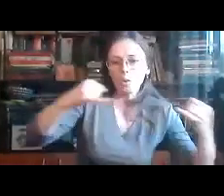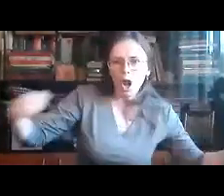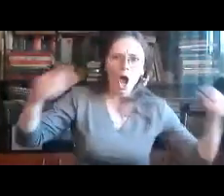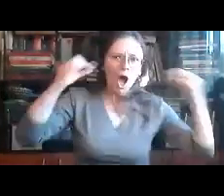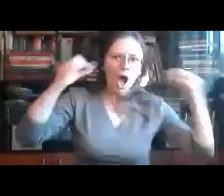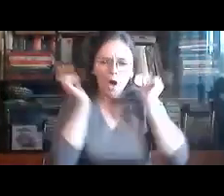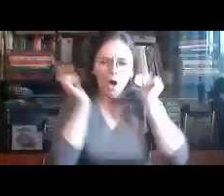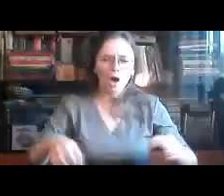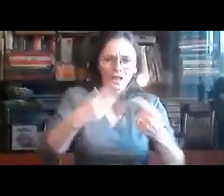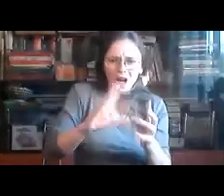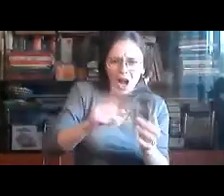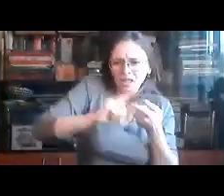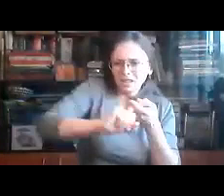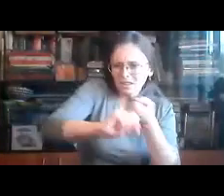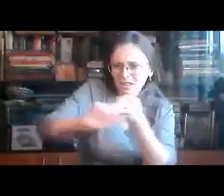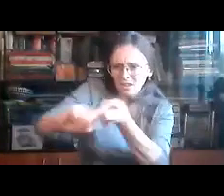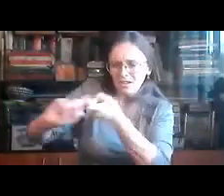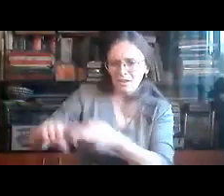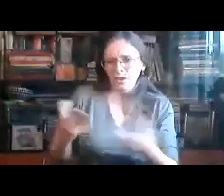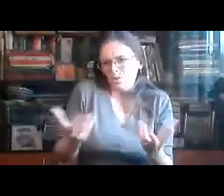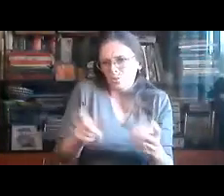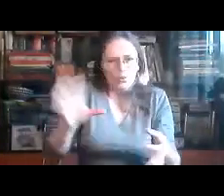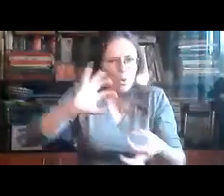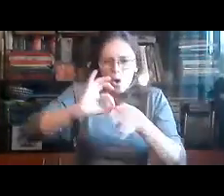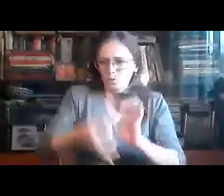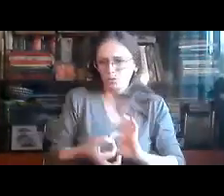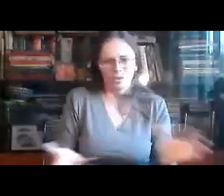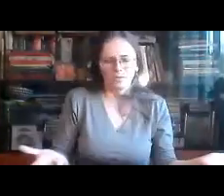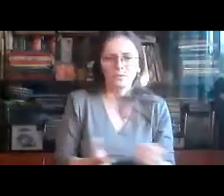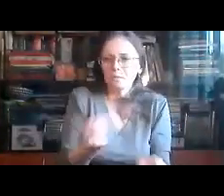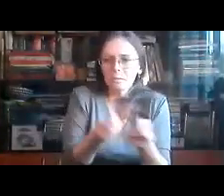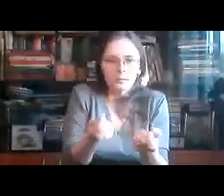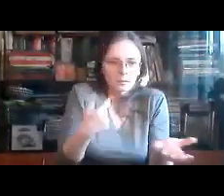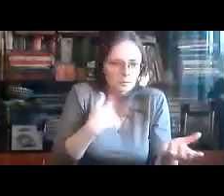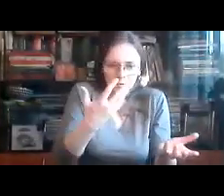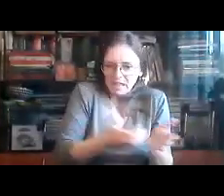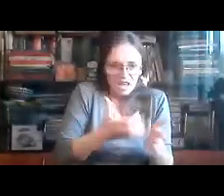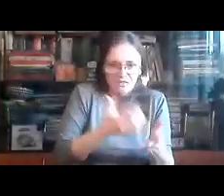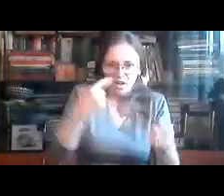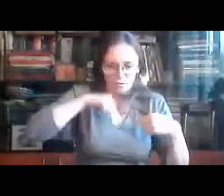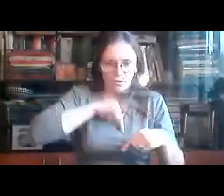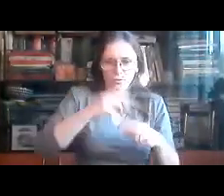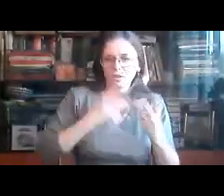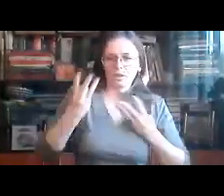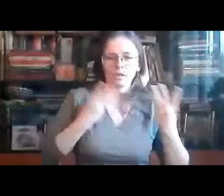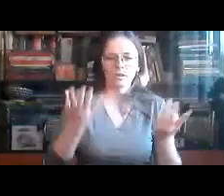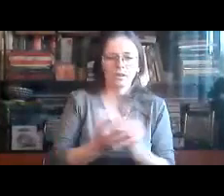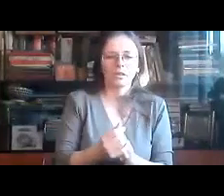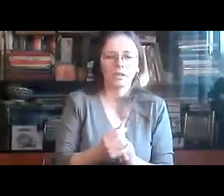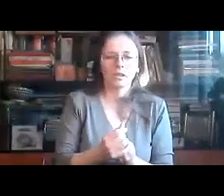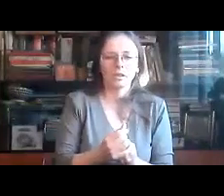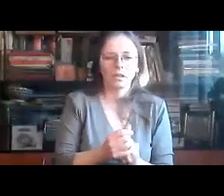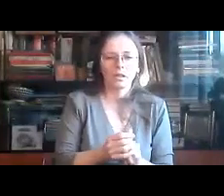А что же делать, вот если, да, махина какая-то, так? Так, белорусский зритель консервативен, в принципе, пишет